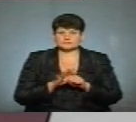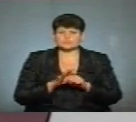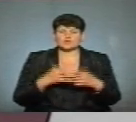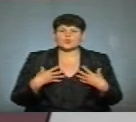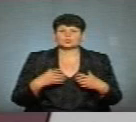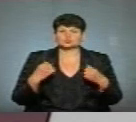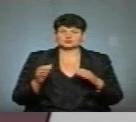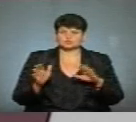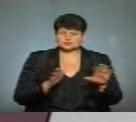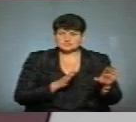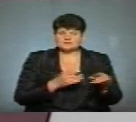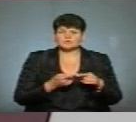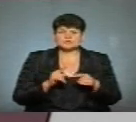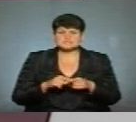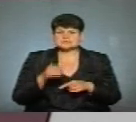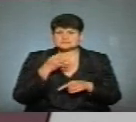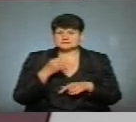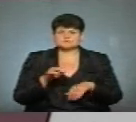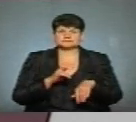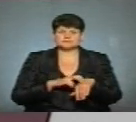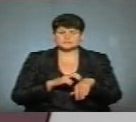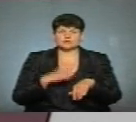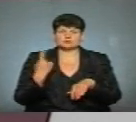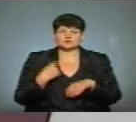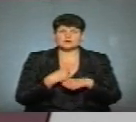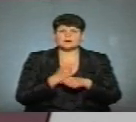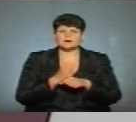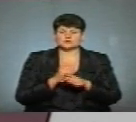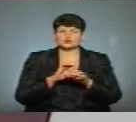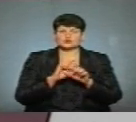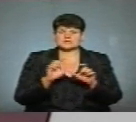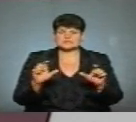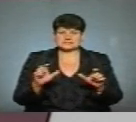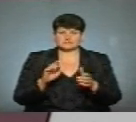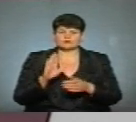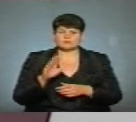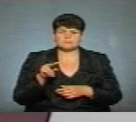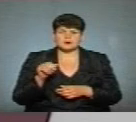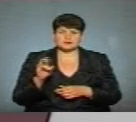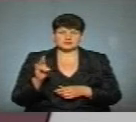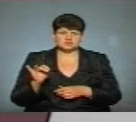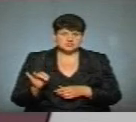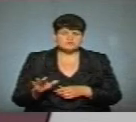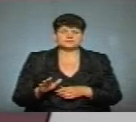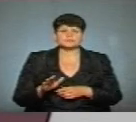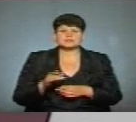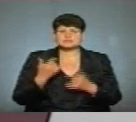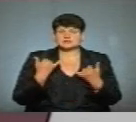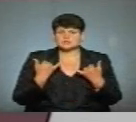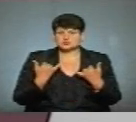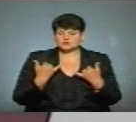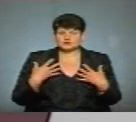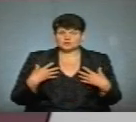COVID-19, одужали. Про це повідомив епідеміолог обласного лабораторного центру Володимир Паничев. За його словами, на сьогодні